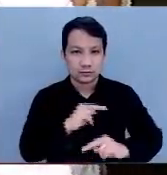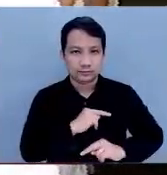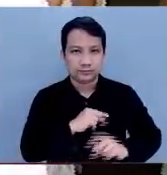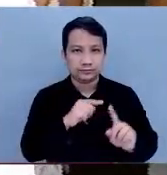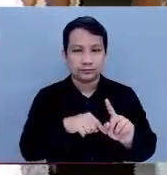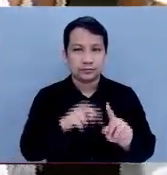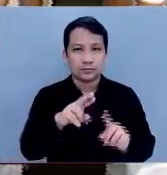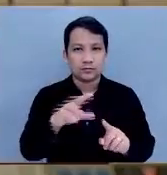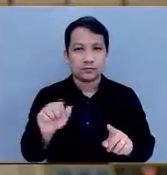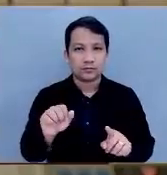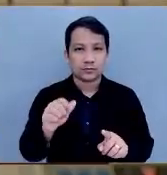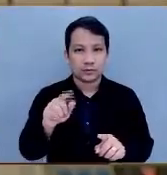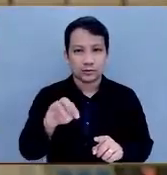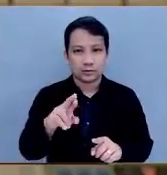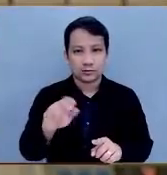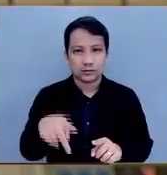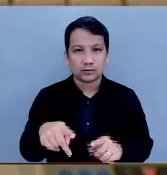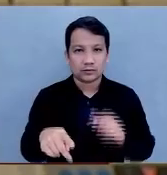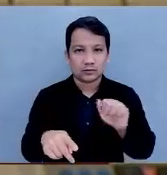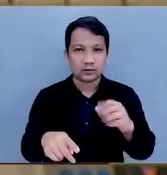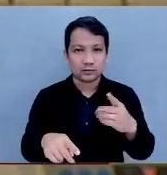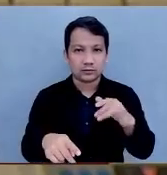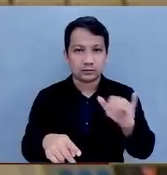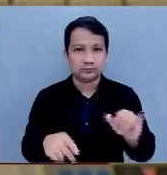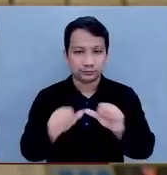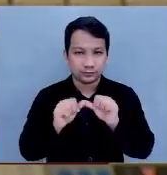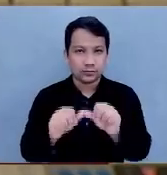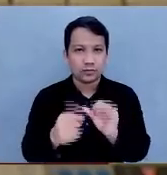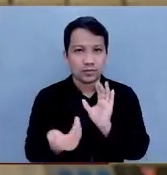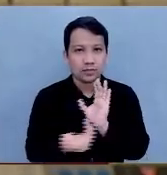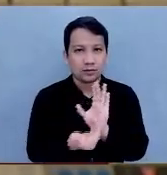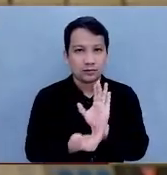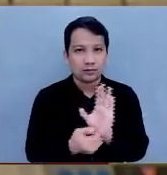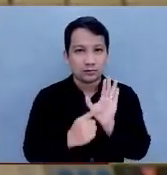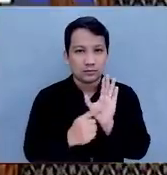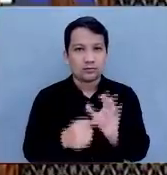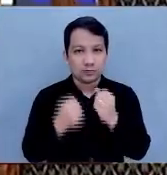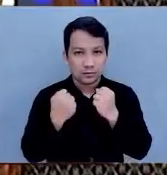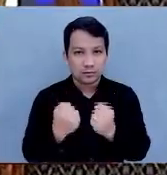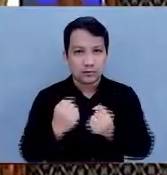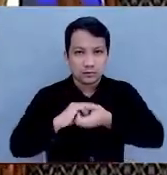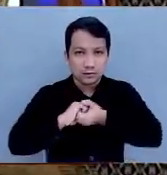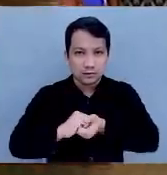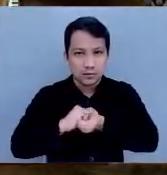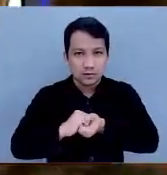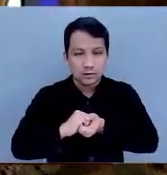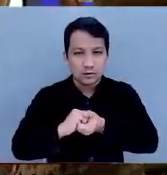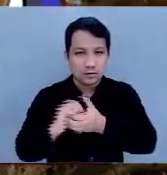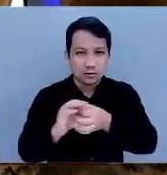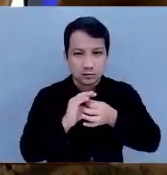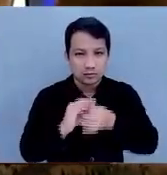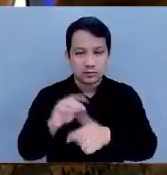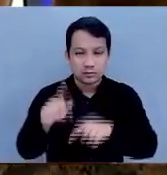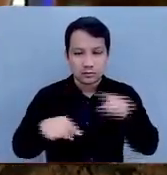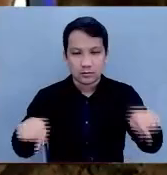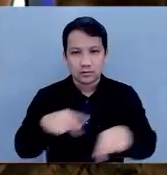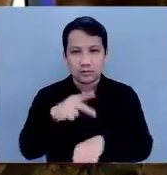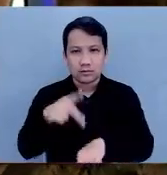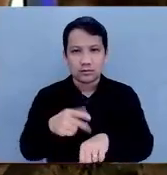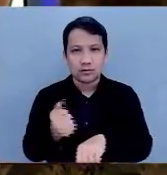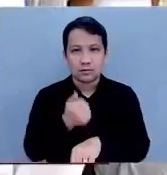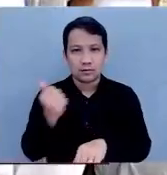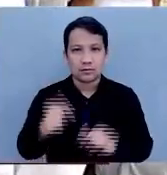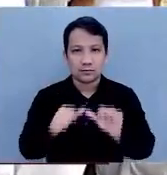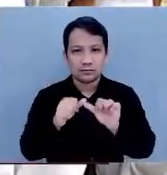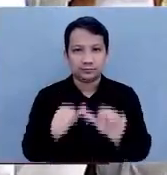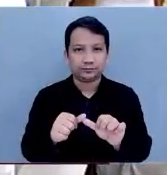Rear Admiral Toribio Adasi, patunay ito na natiling matibay ang alyansa ng Pilipinas sa ibang mga bansa sa